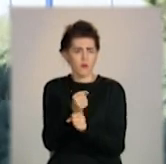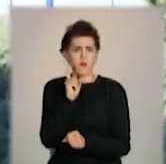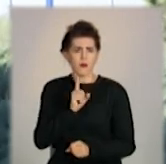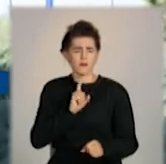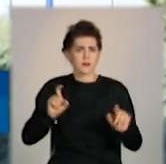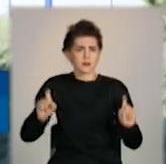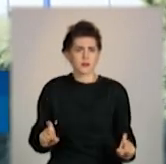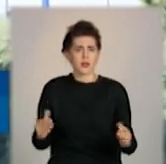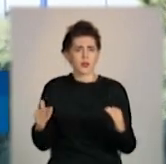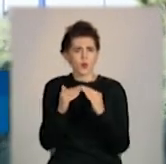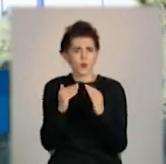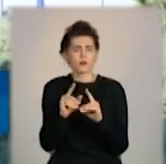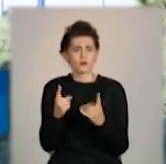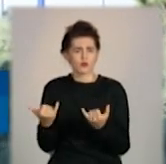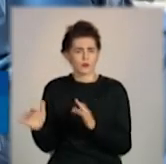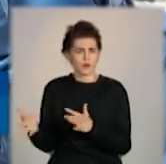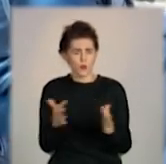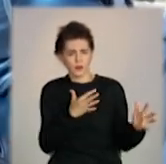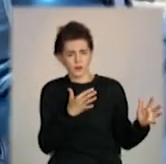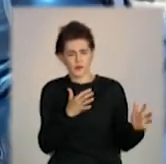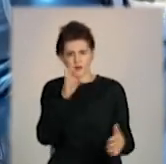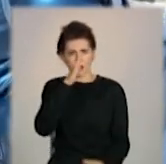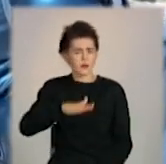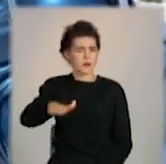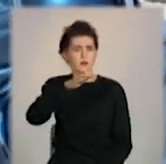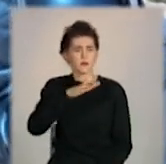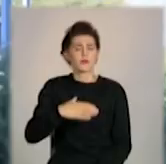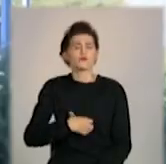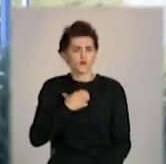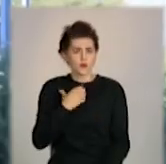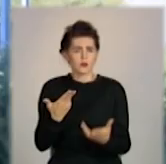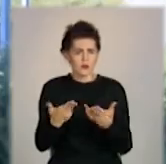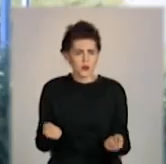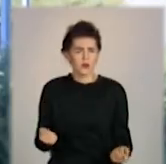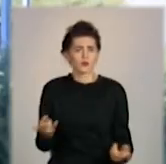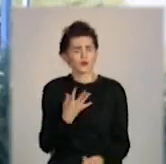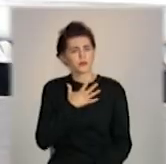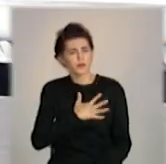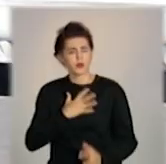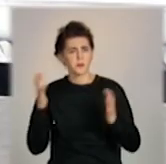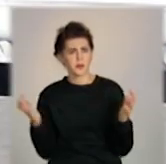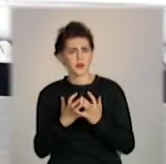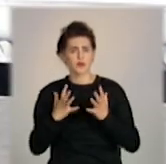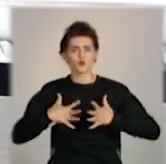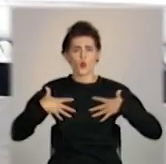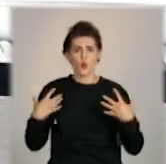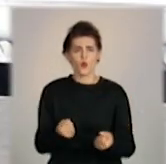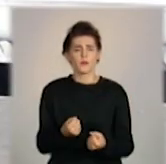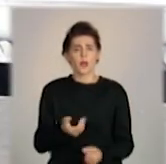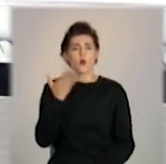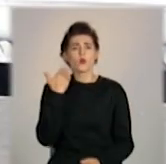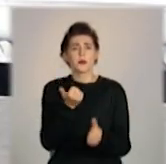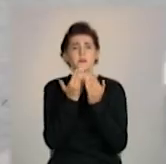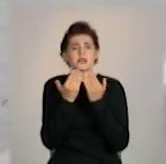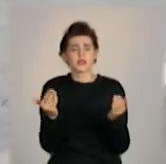вдома, поки така обстановка в країні. Ну, страшно. Треба переживати за своє здоров'я. Коли поїде останній автобус,